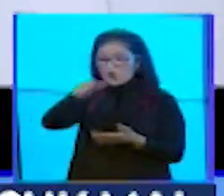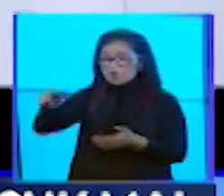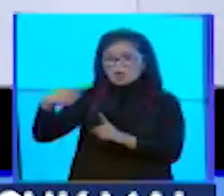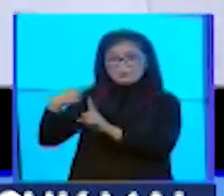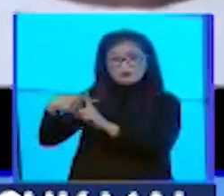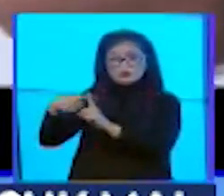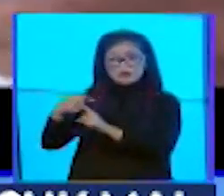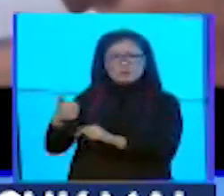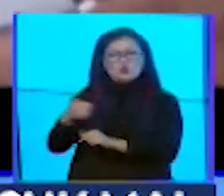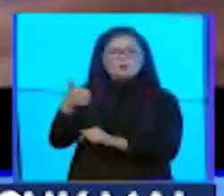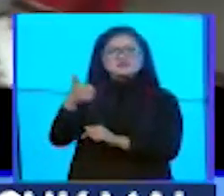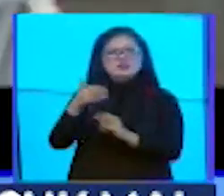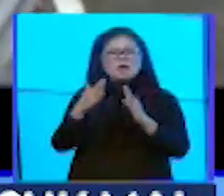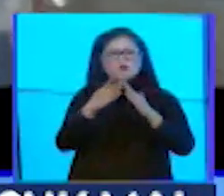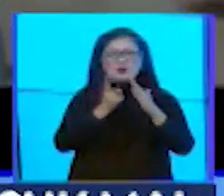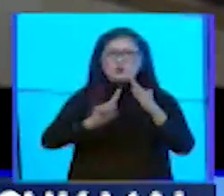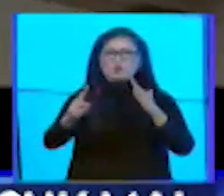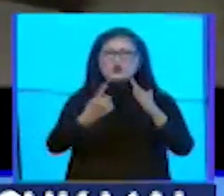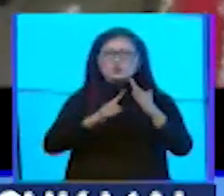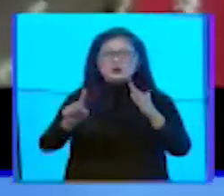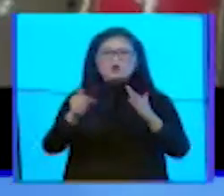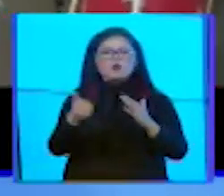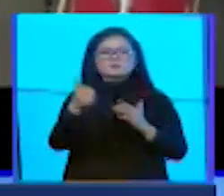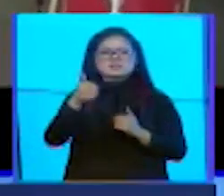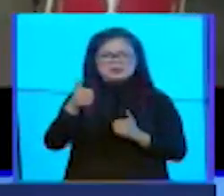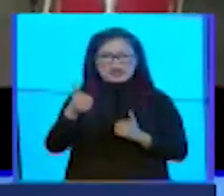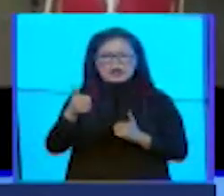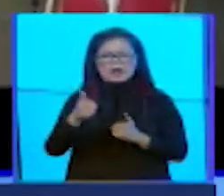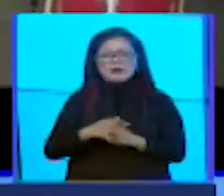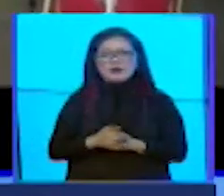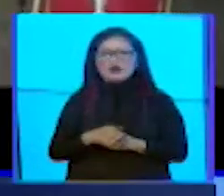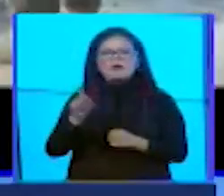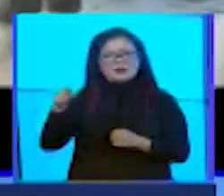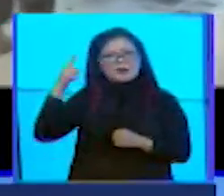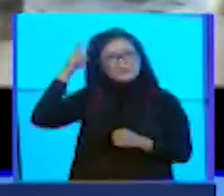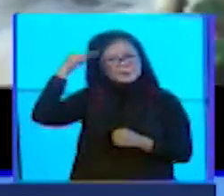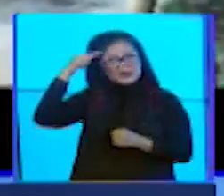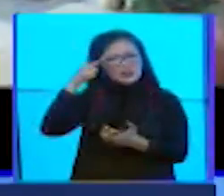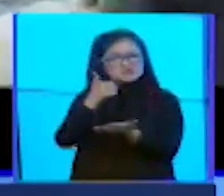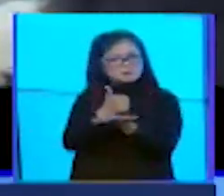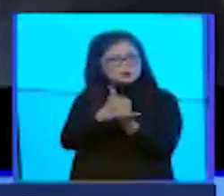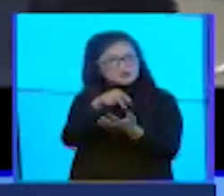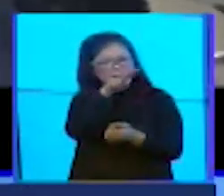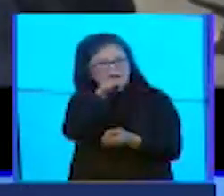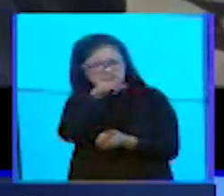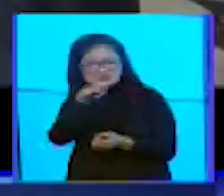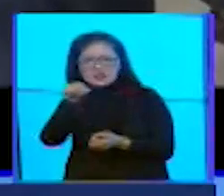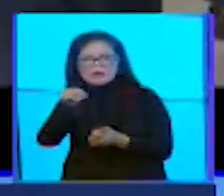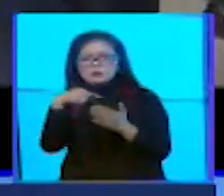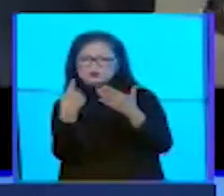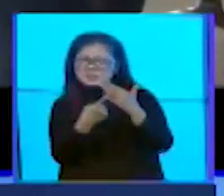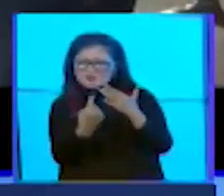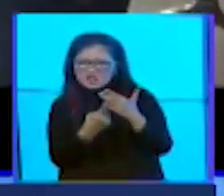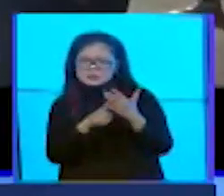bisa berkeliaran. Jadi saya kira pemerintah harus bisa memastikan bahwa mereka ini kan seharusnya isolasi mandiri ataupun karantina.